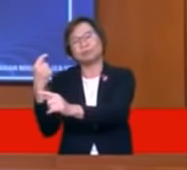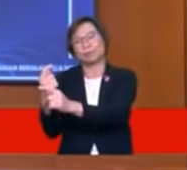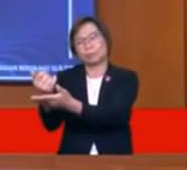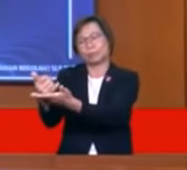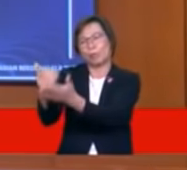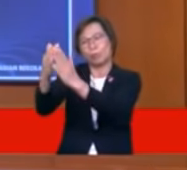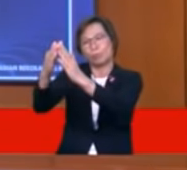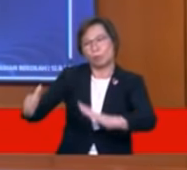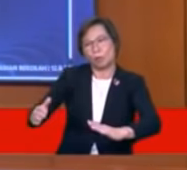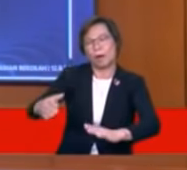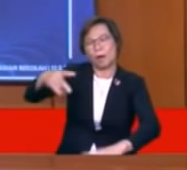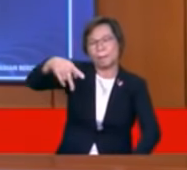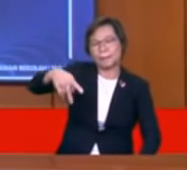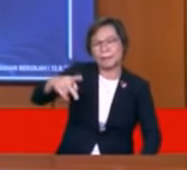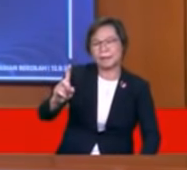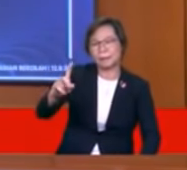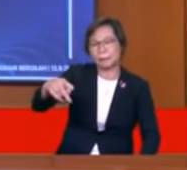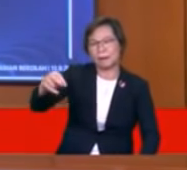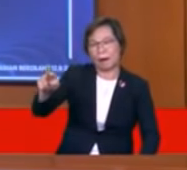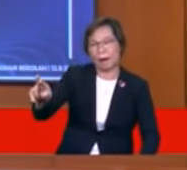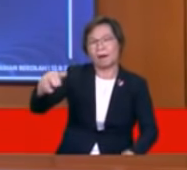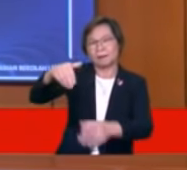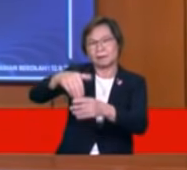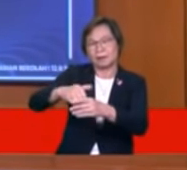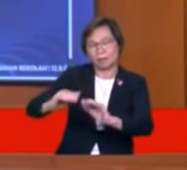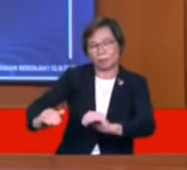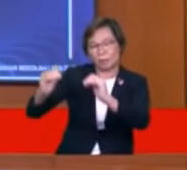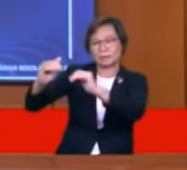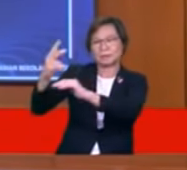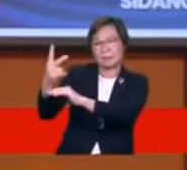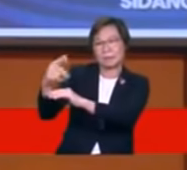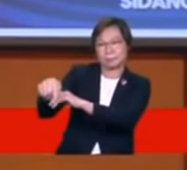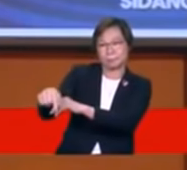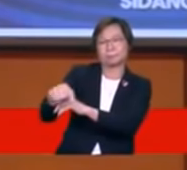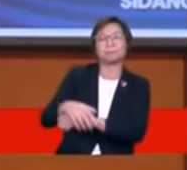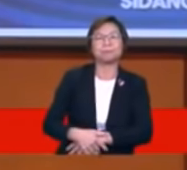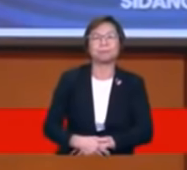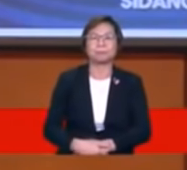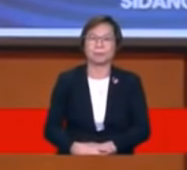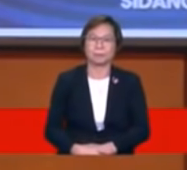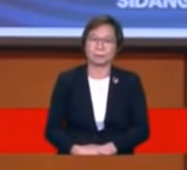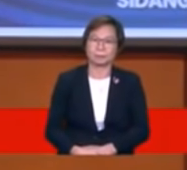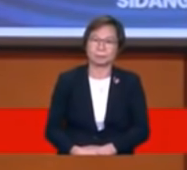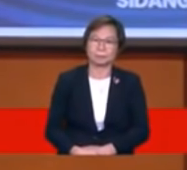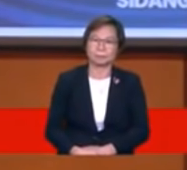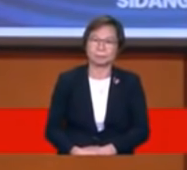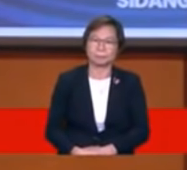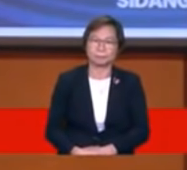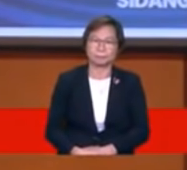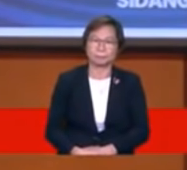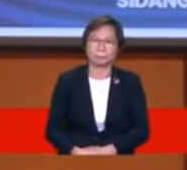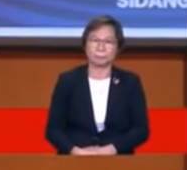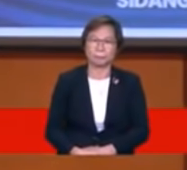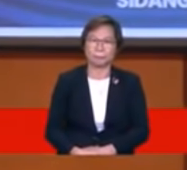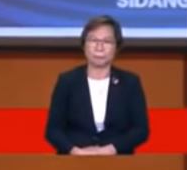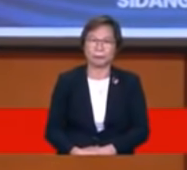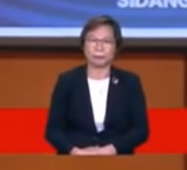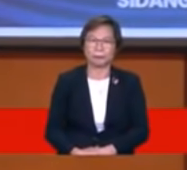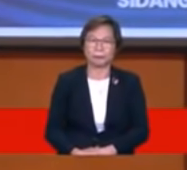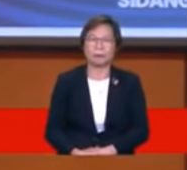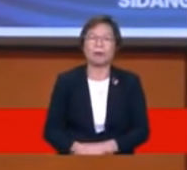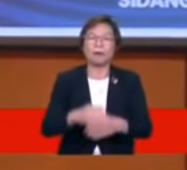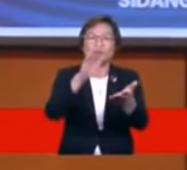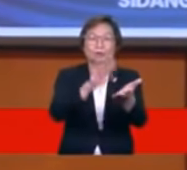kekal di rumah melaksanakan pd.bpr dalam fasa tiga terusnya adalah